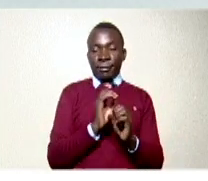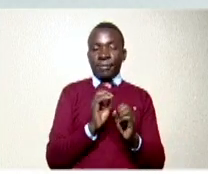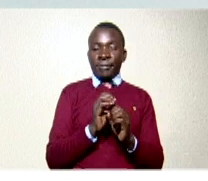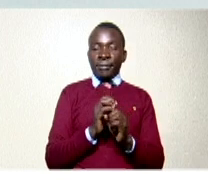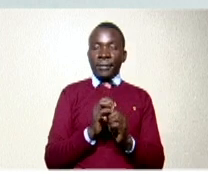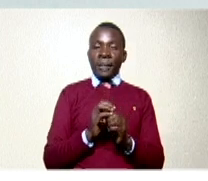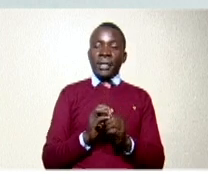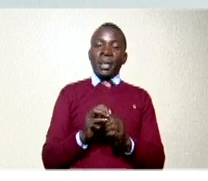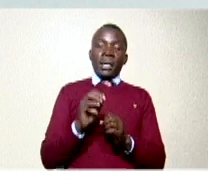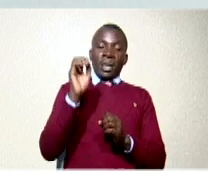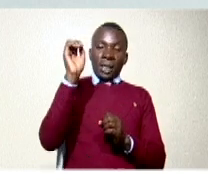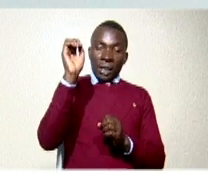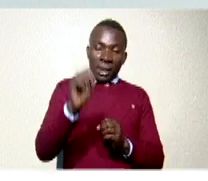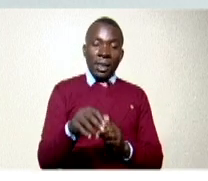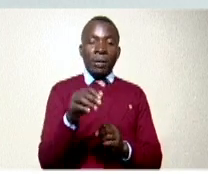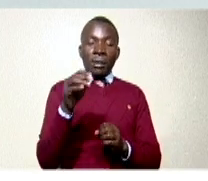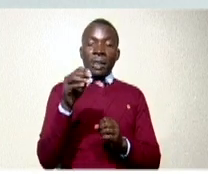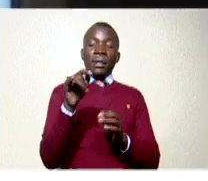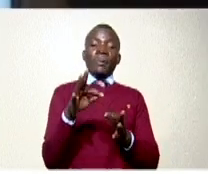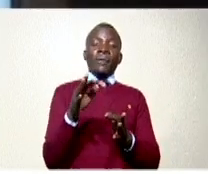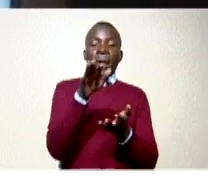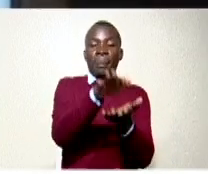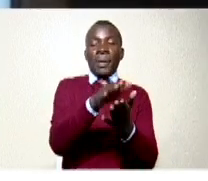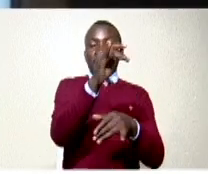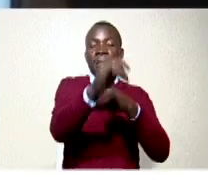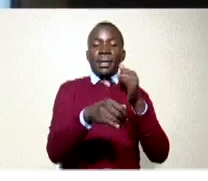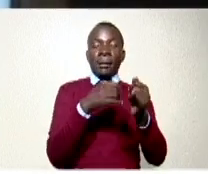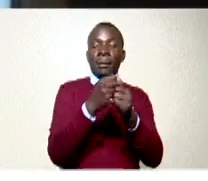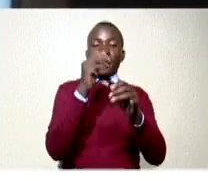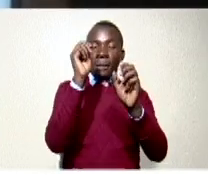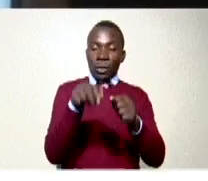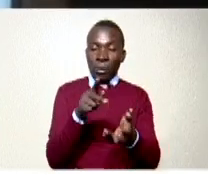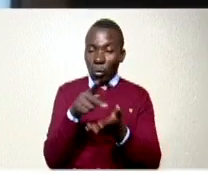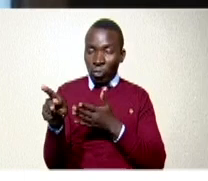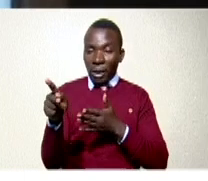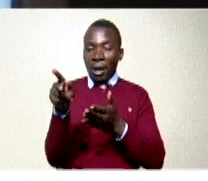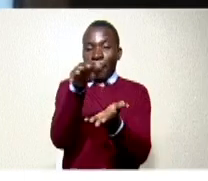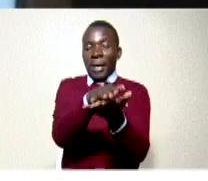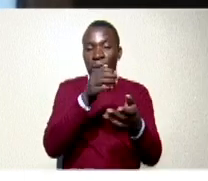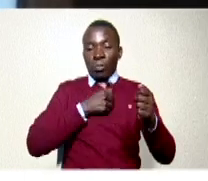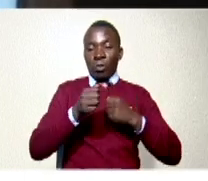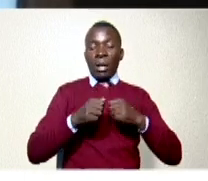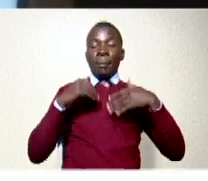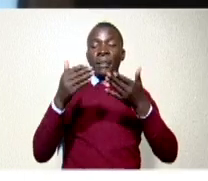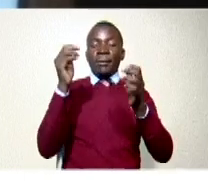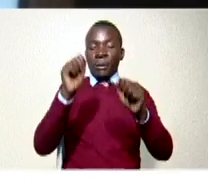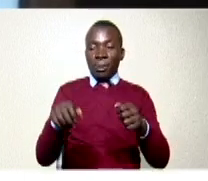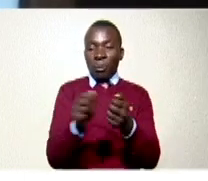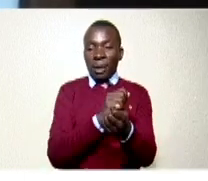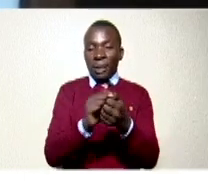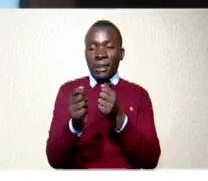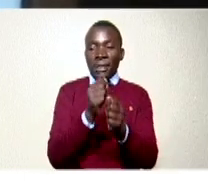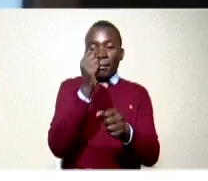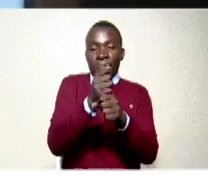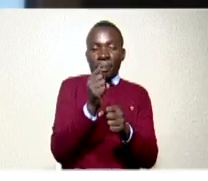z'inyamahanga usanga zigura izinyarwanda byo nta kibazo bishobora kuba byahungabanya ku bijyanye n'imikorere